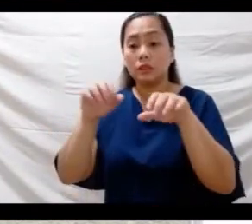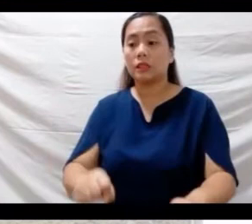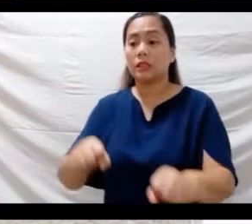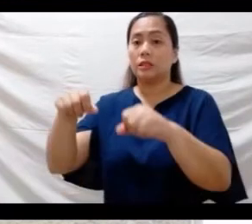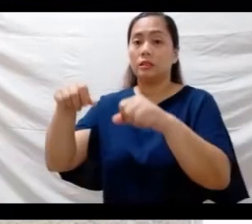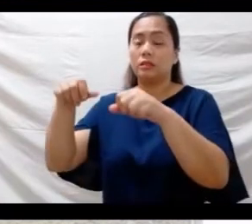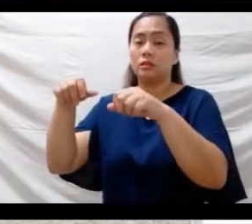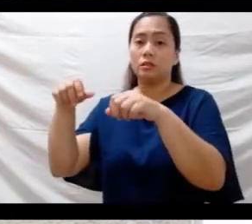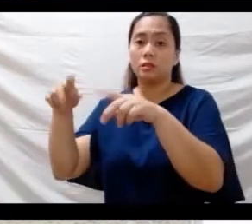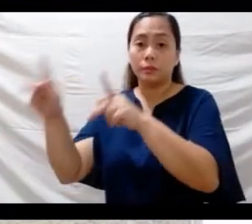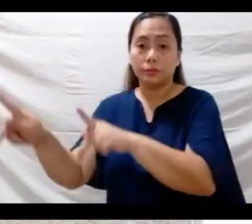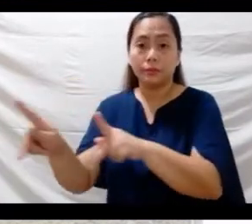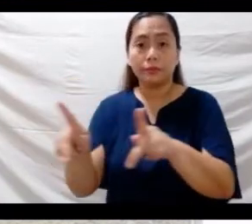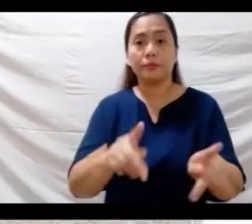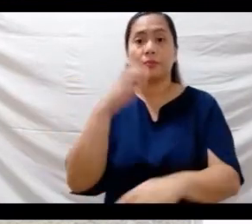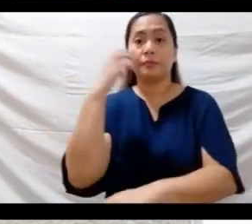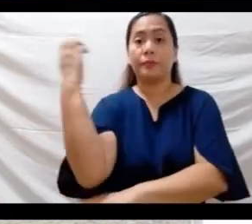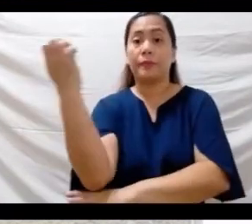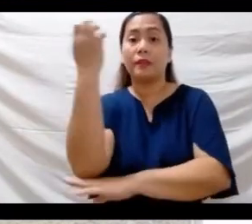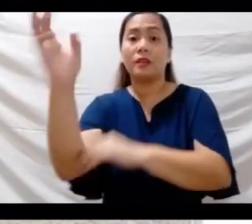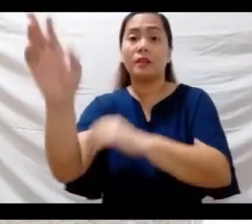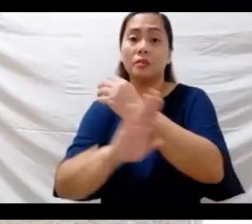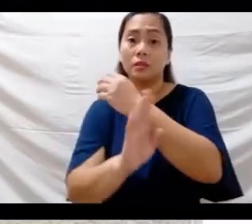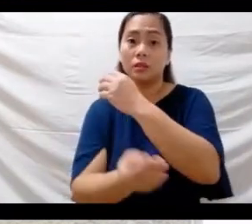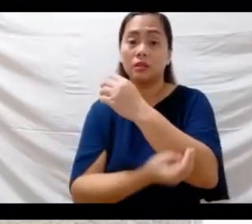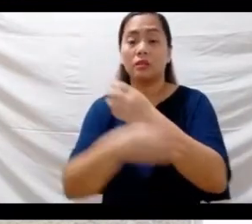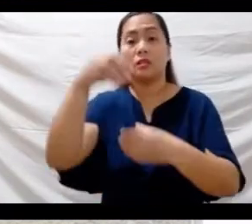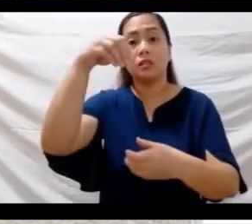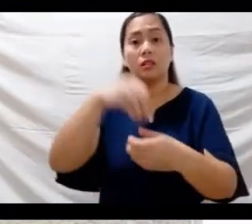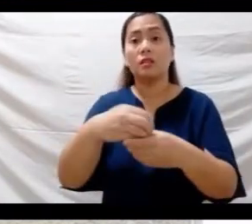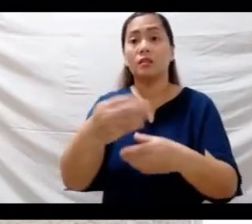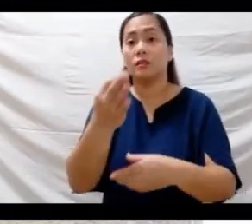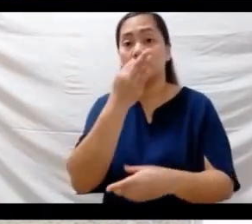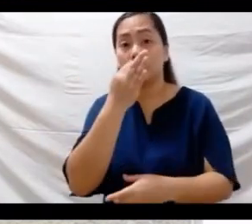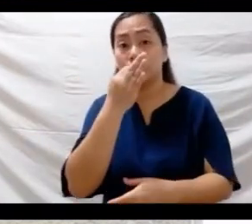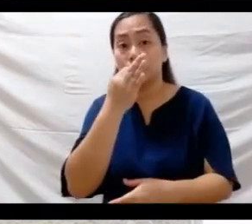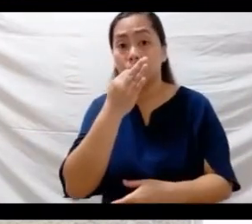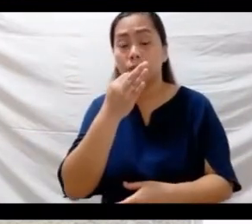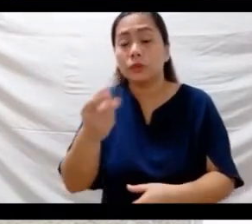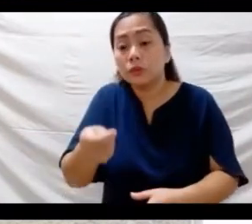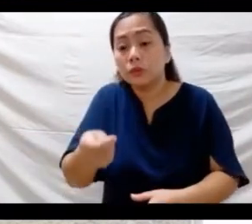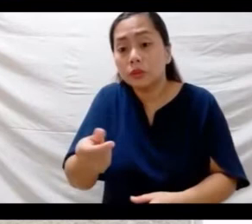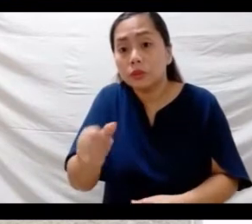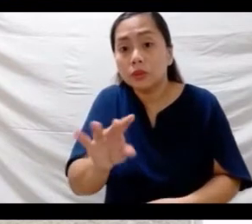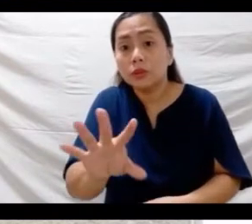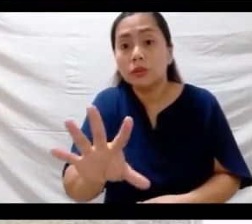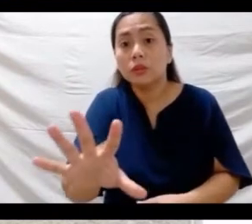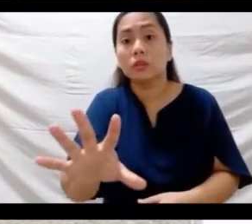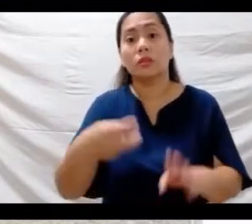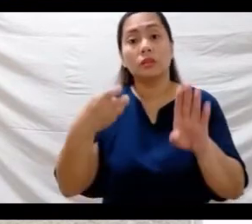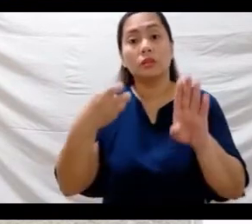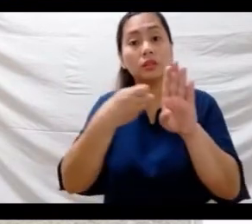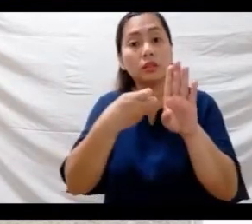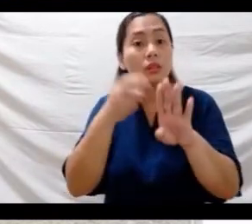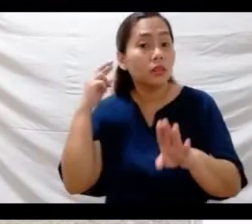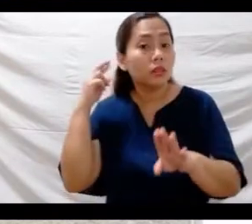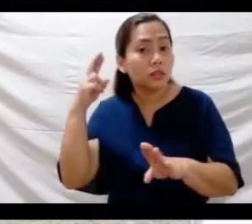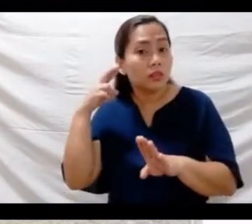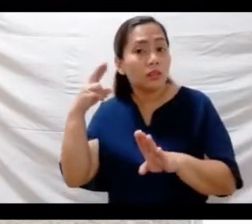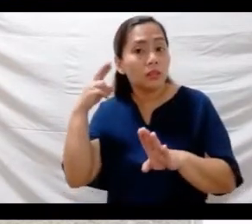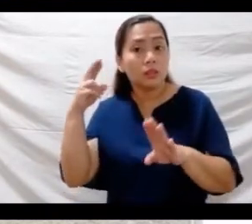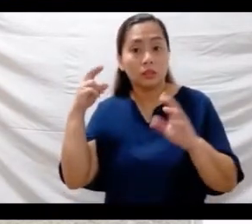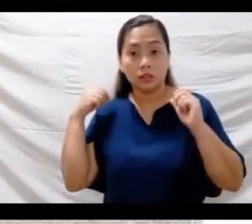maghanda ng emergency kit na may mga lamang pagkain, flashlight, radyong debaterya,